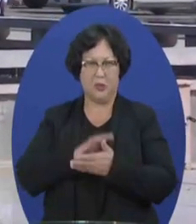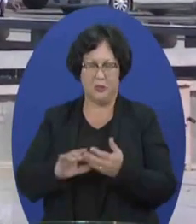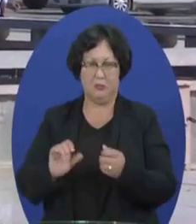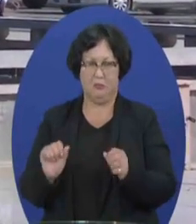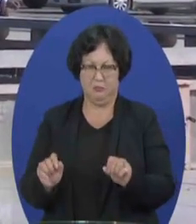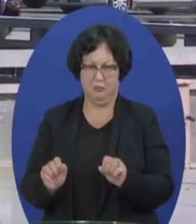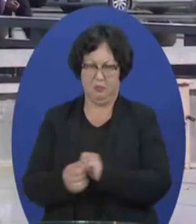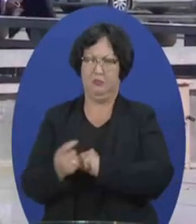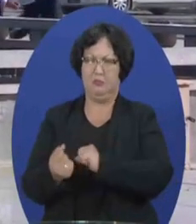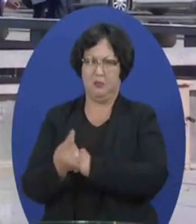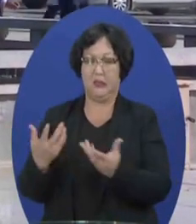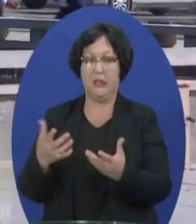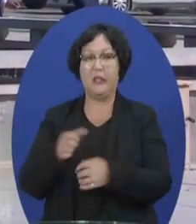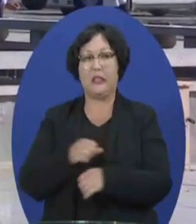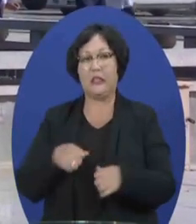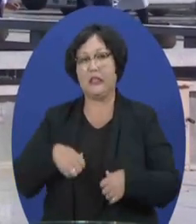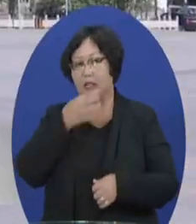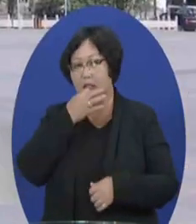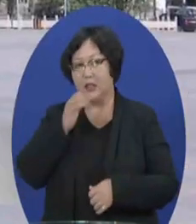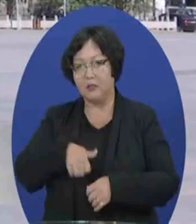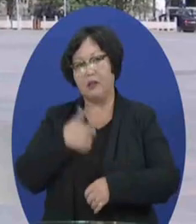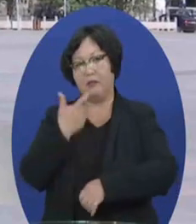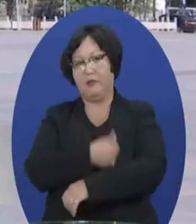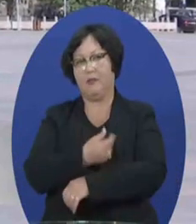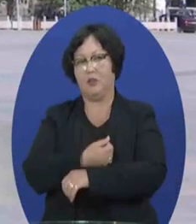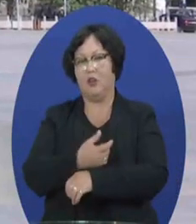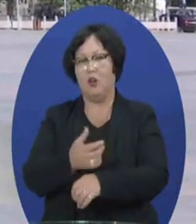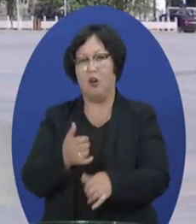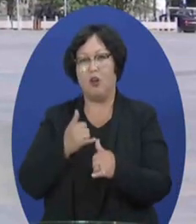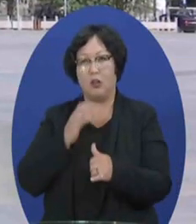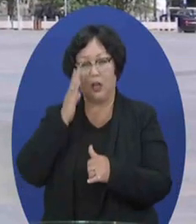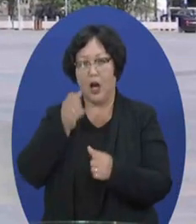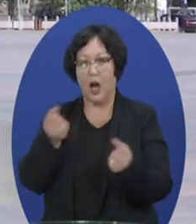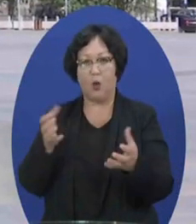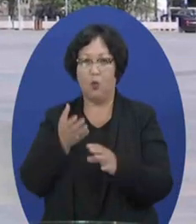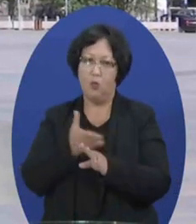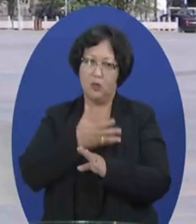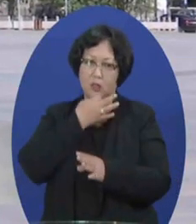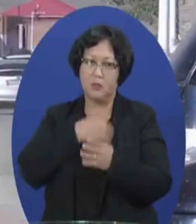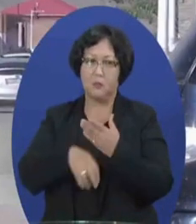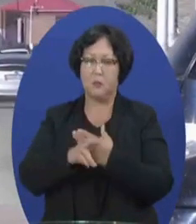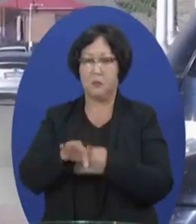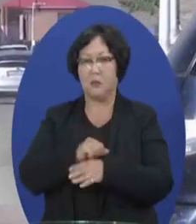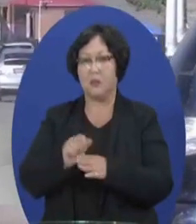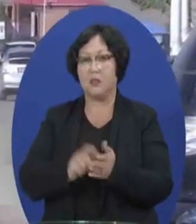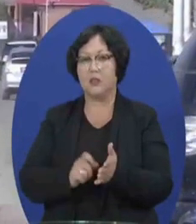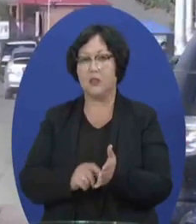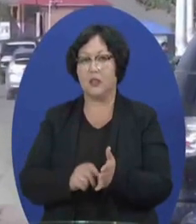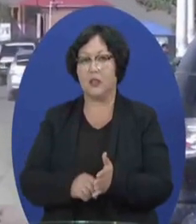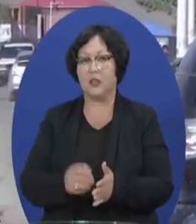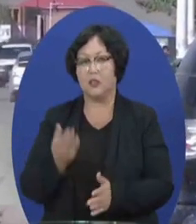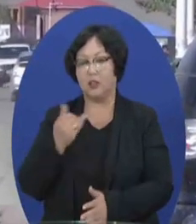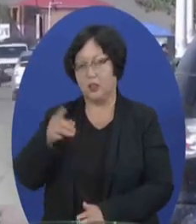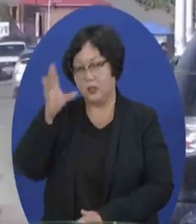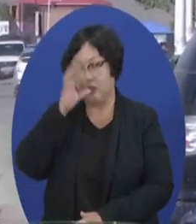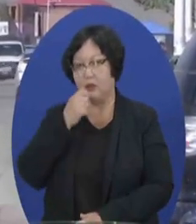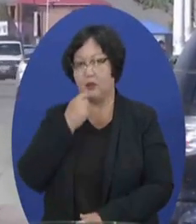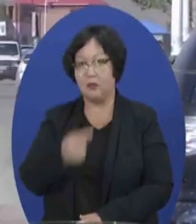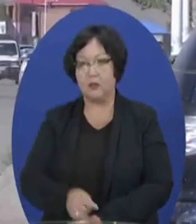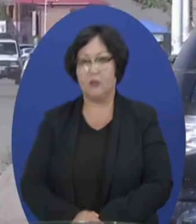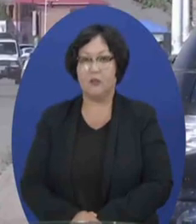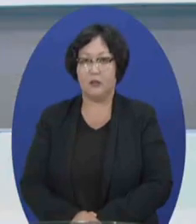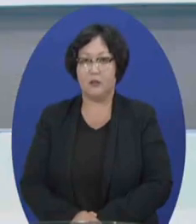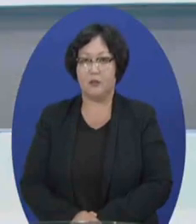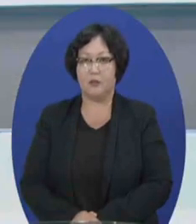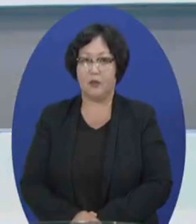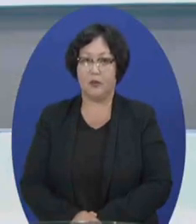иргэдээ вакцин жуулалтанд идэвхтэй хамруулж эрсдлээс урьдчилан сэргийлэх нь чухал байна гэж шадар сайд онцоллоо.